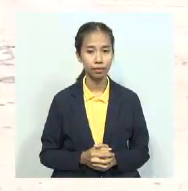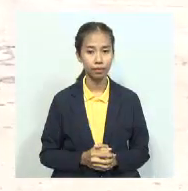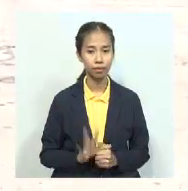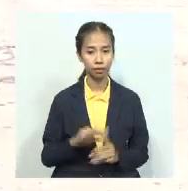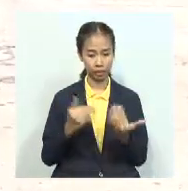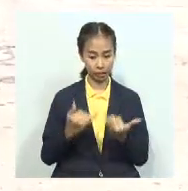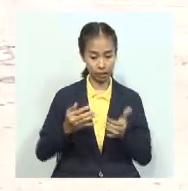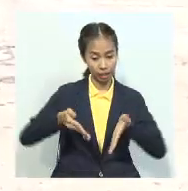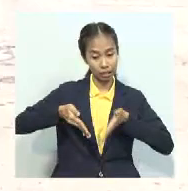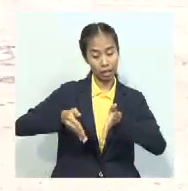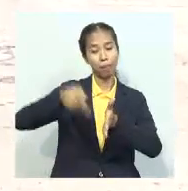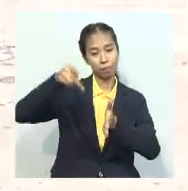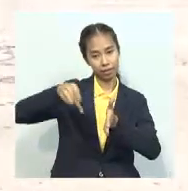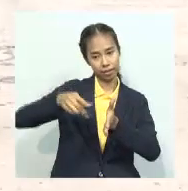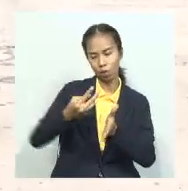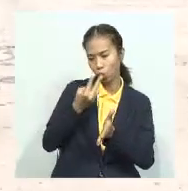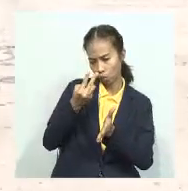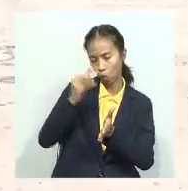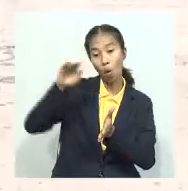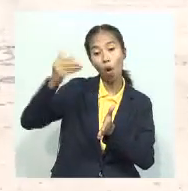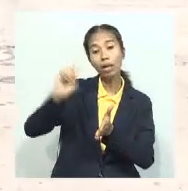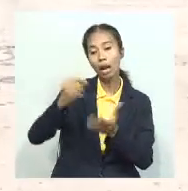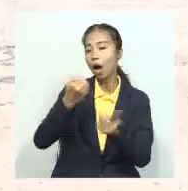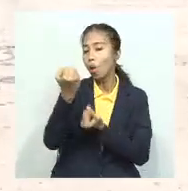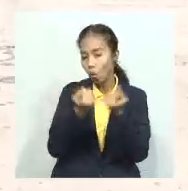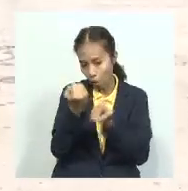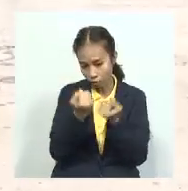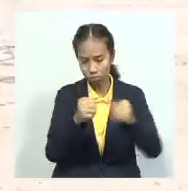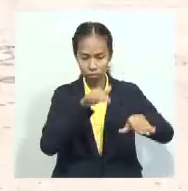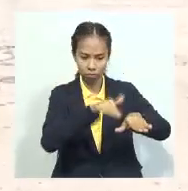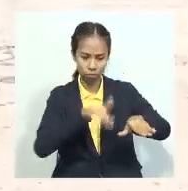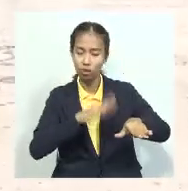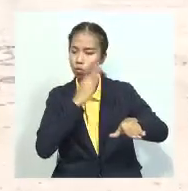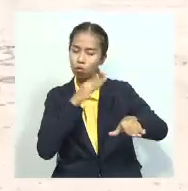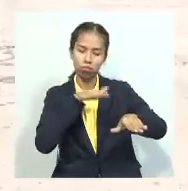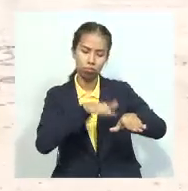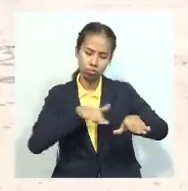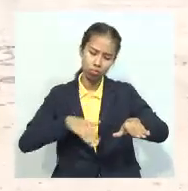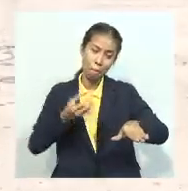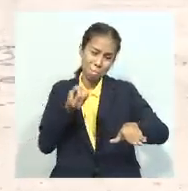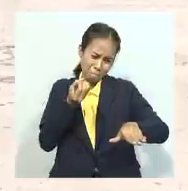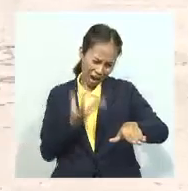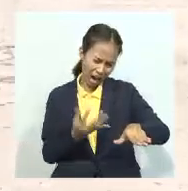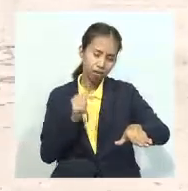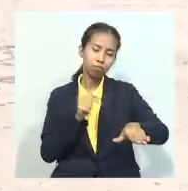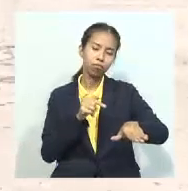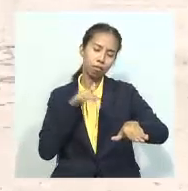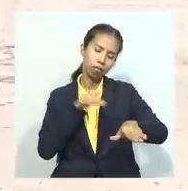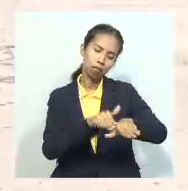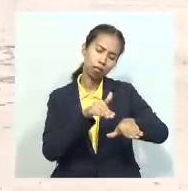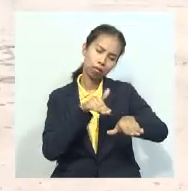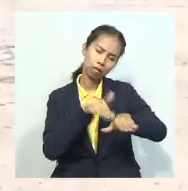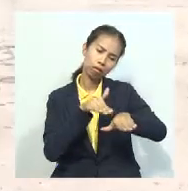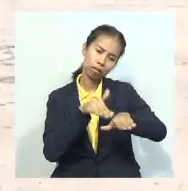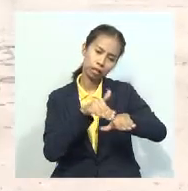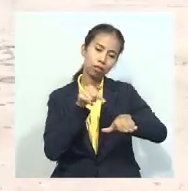การเปิดช่องทางพิเศษเนี่ยเราจะประเมินตามปริมาณรถนะครับหากปริมาณรถสะสมมากนะครับการจราจรหนาแน่นติดขัดเราก็จ